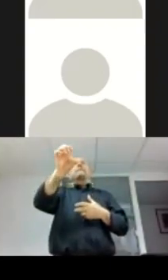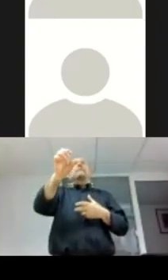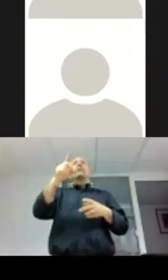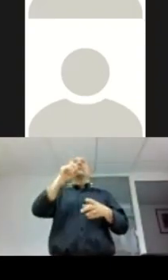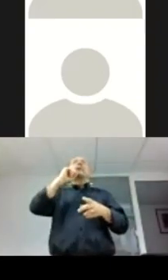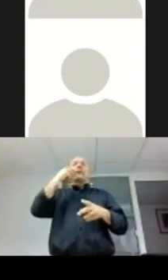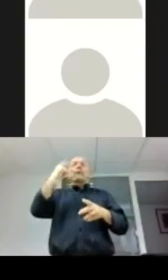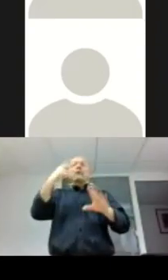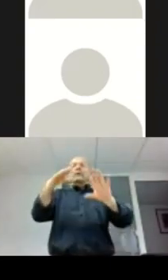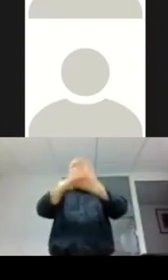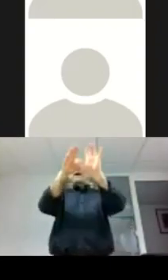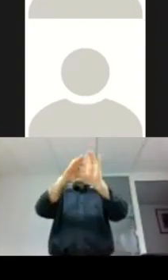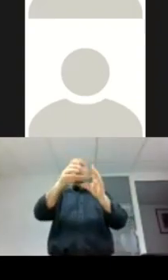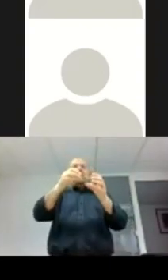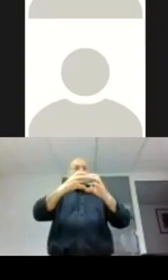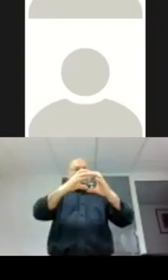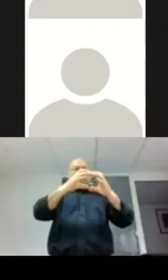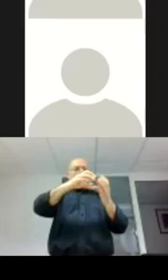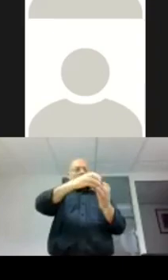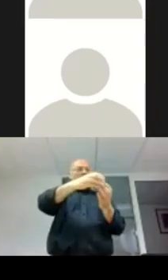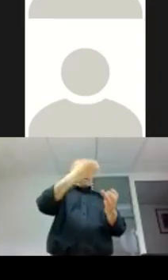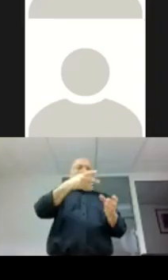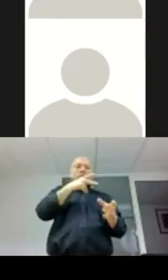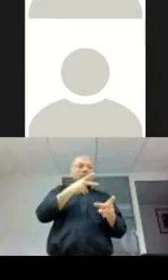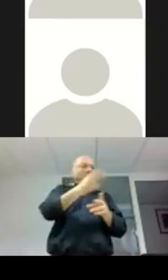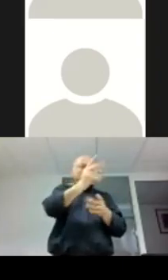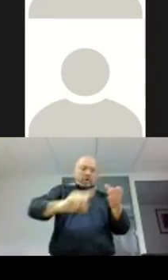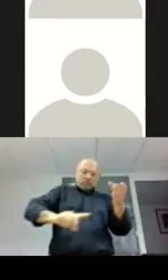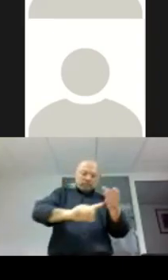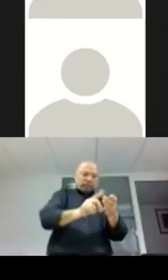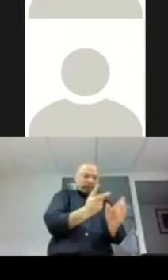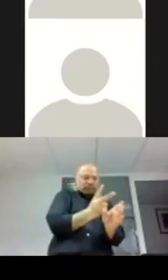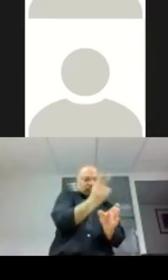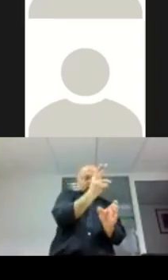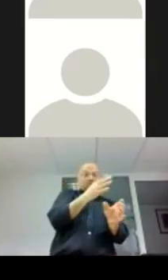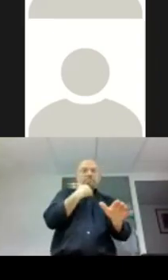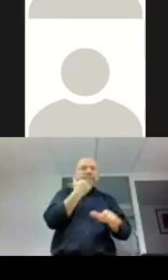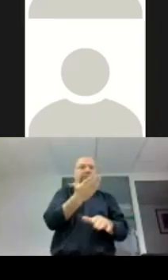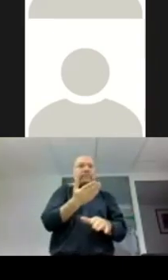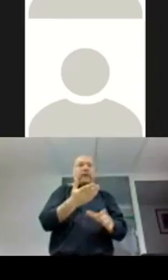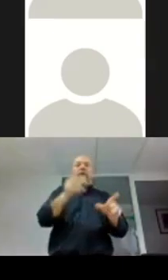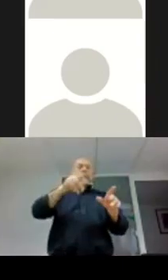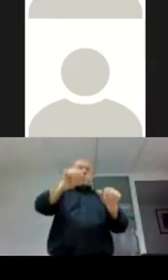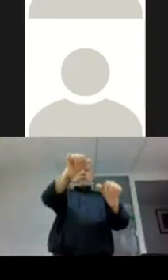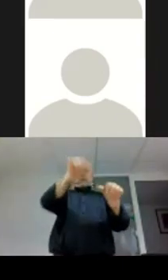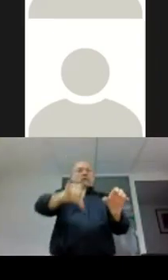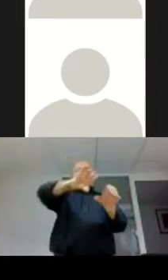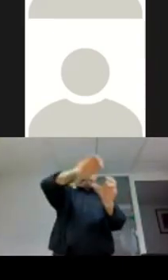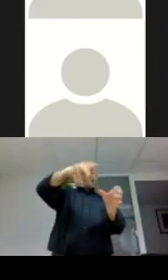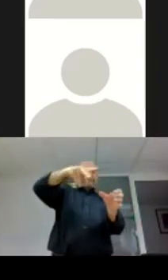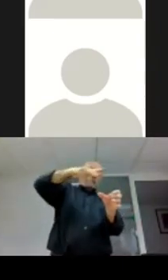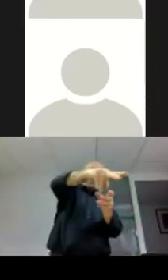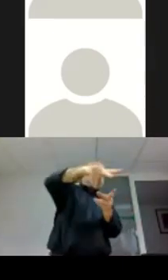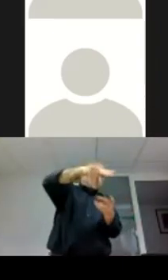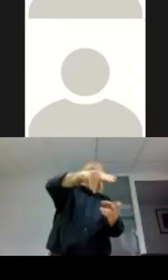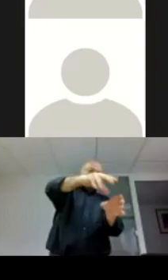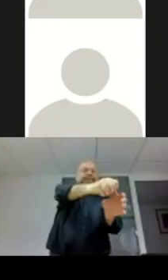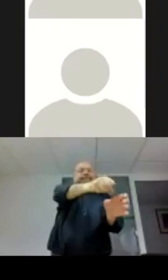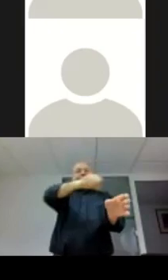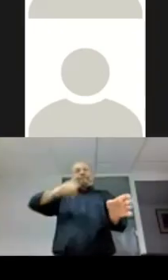il y a un polype dont on vous a montré quelques exemples tout à l'heure, qui n'est pas retirable par voie